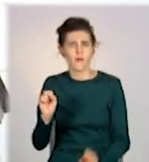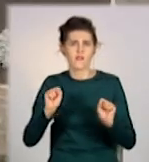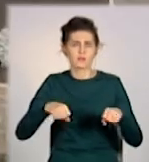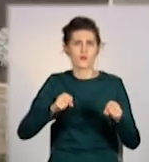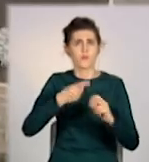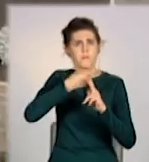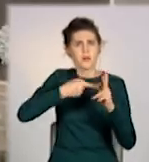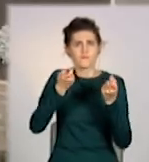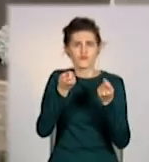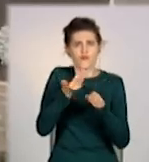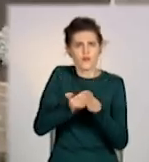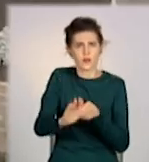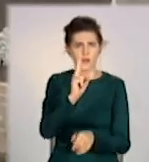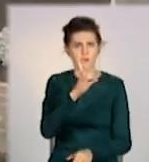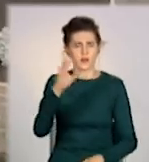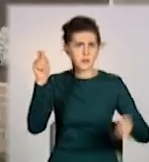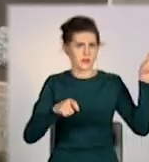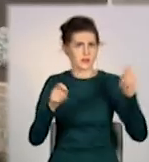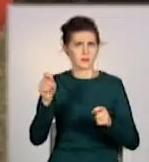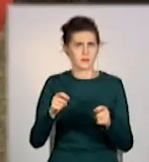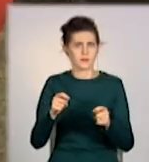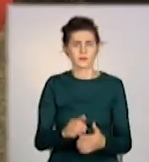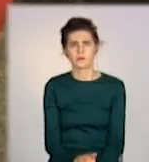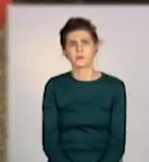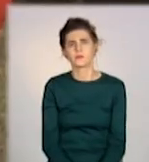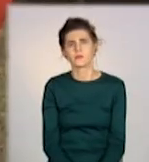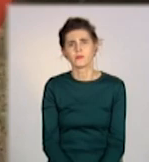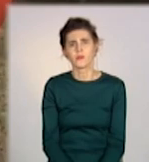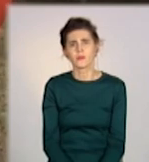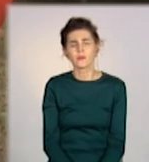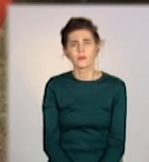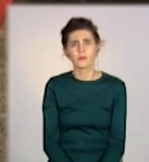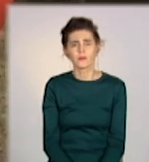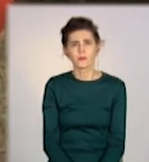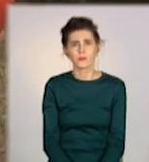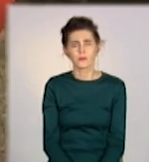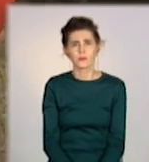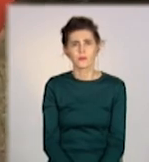можна було б виділити переселенцям. Олексій Куделя, Максим Запорожець, телеканал «Донбас».